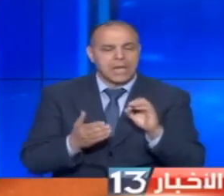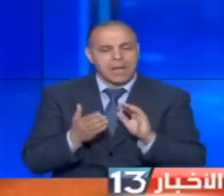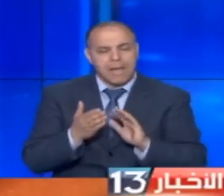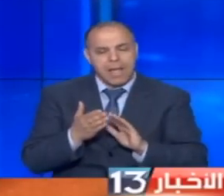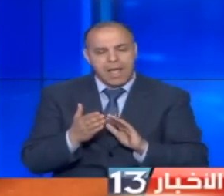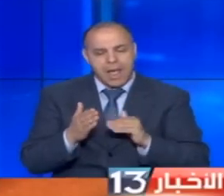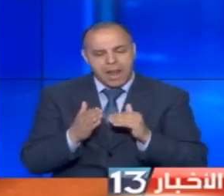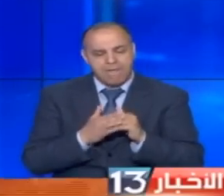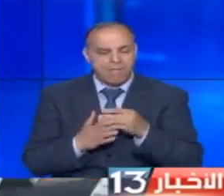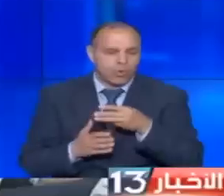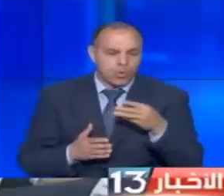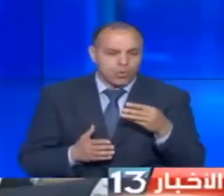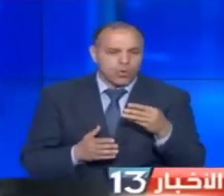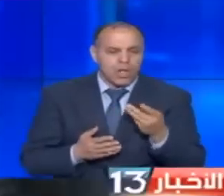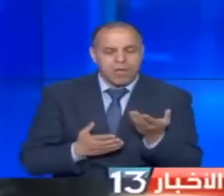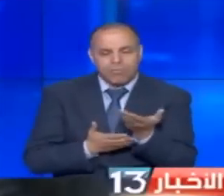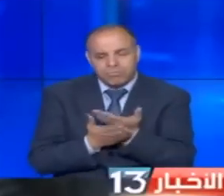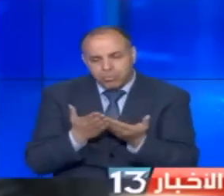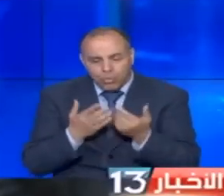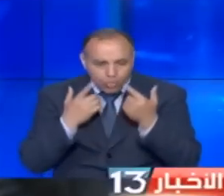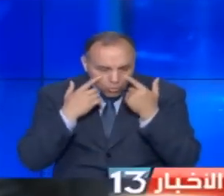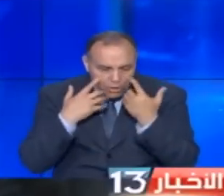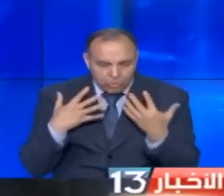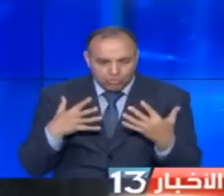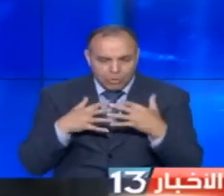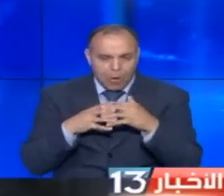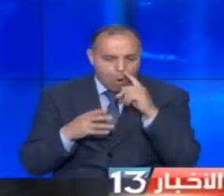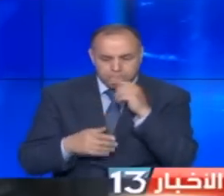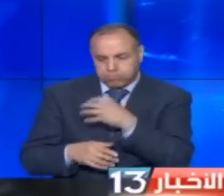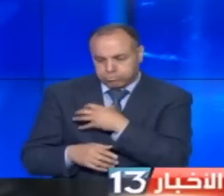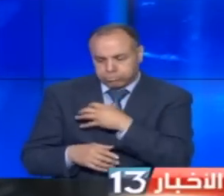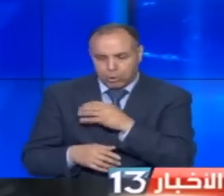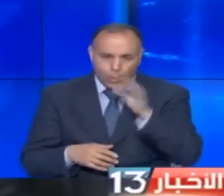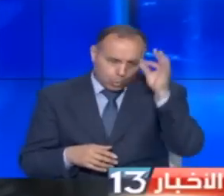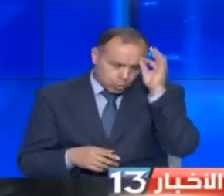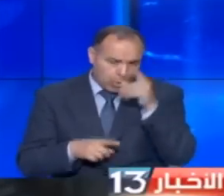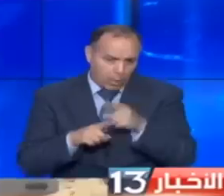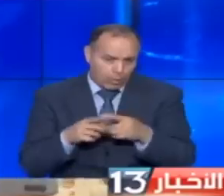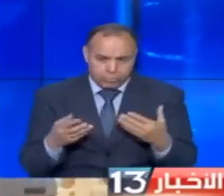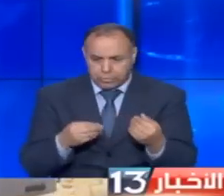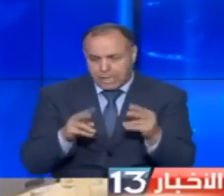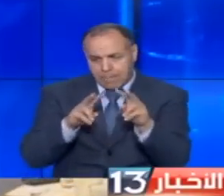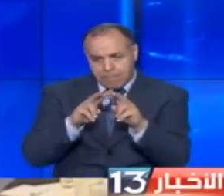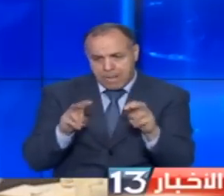اليوم عبر اللقاءات الثنائيه التي جمعت المستثمرين من كلا البلدين